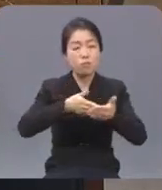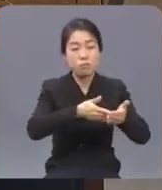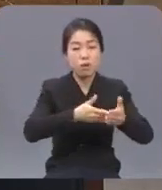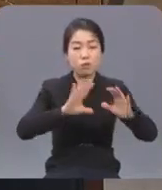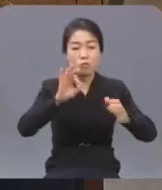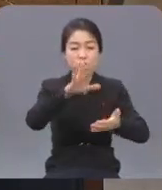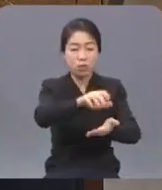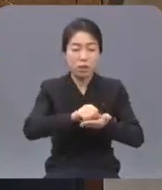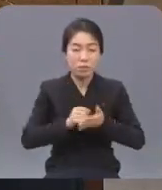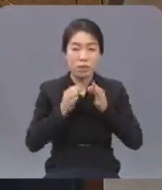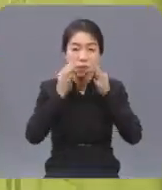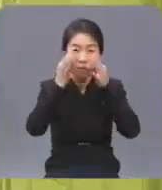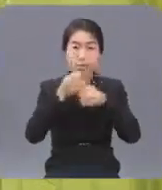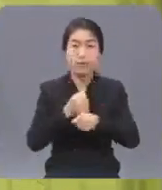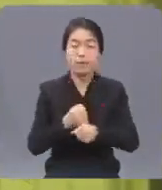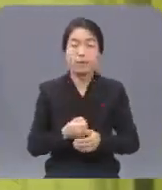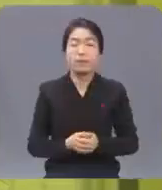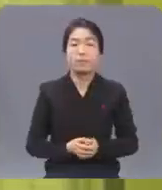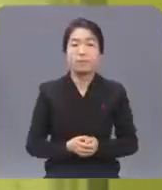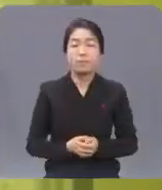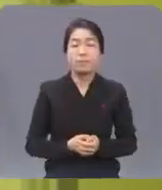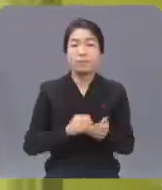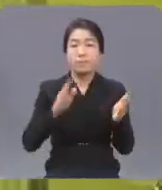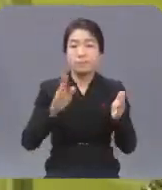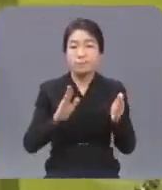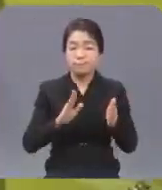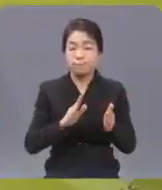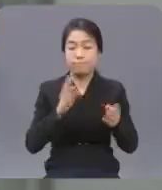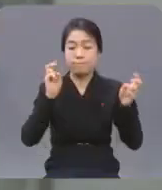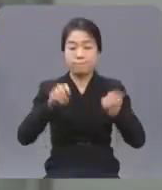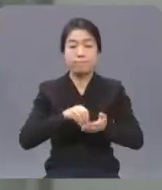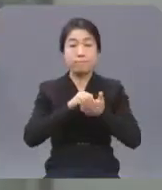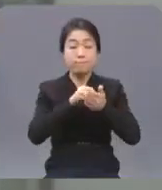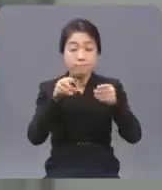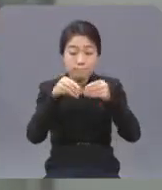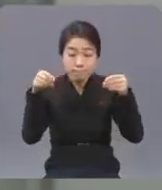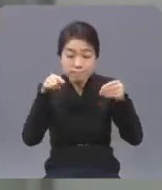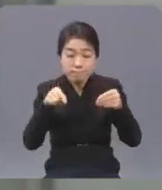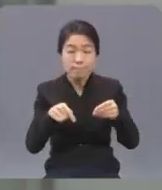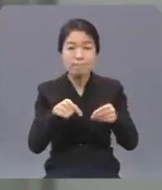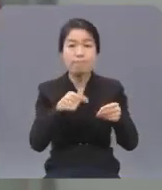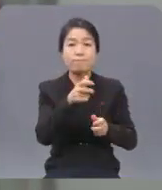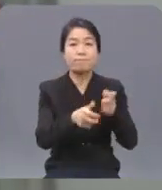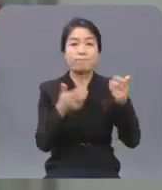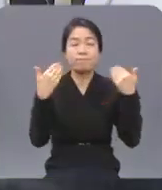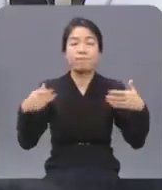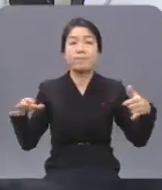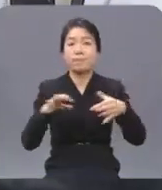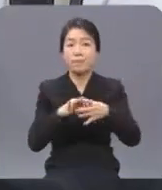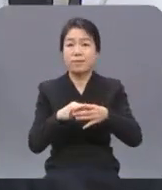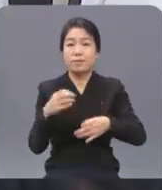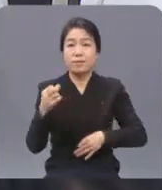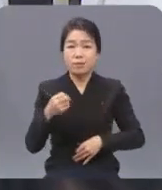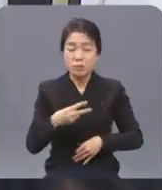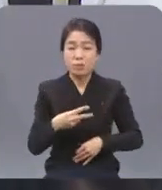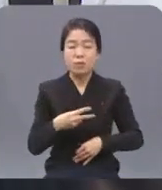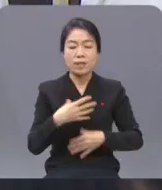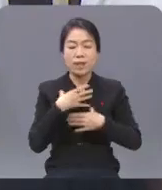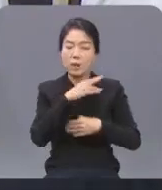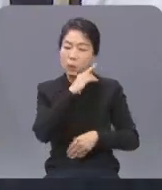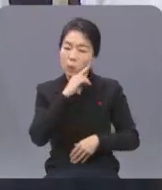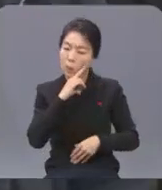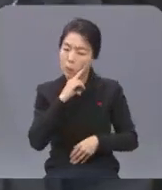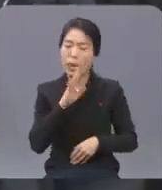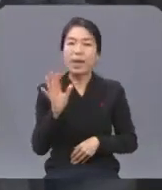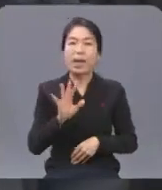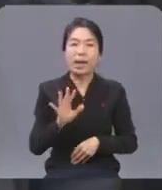국비를 적극 확보하도록 노력하겠습니다. 학생들의 높은 취업률 뒤에는 철저한 산학 연계를 바탕으로 편안함에 안주하지 않는